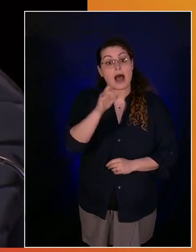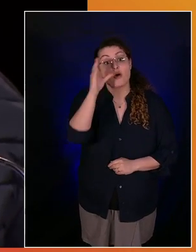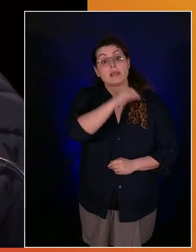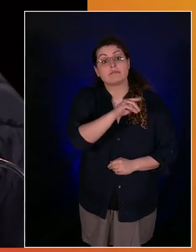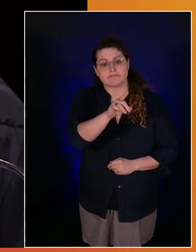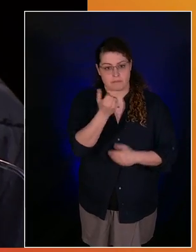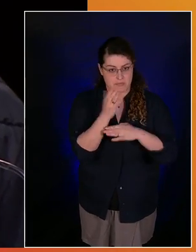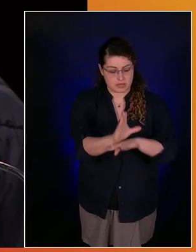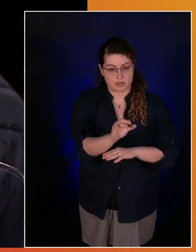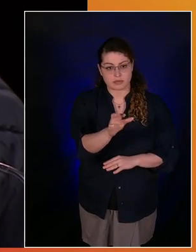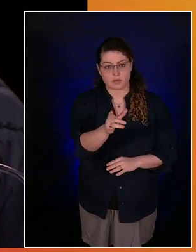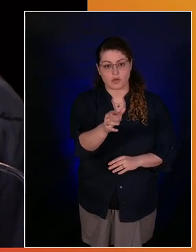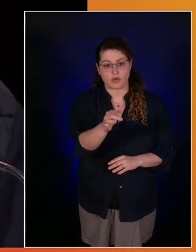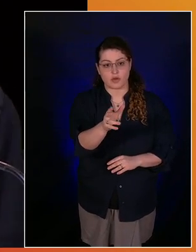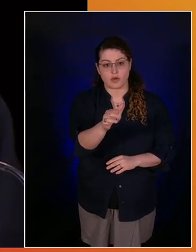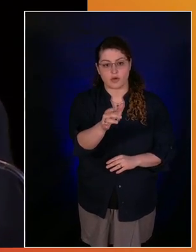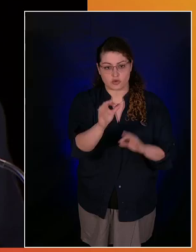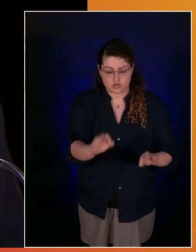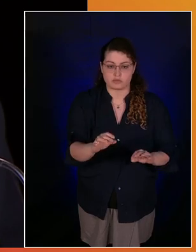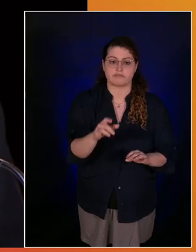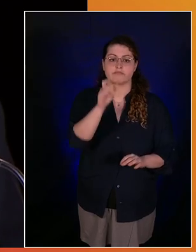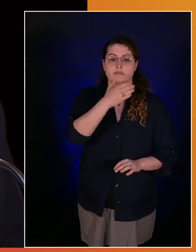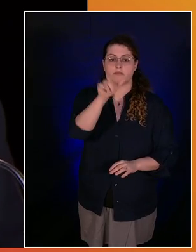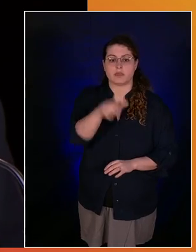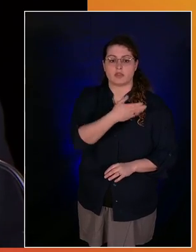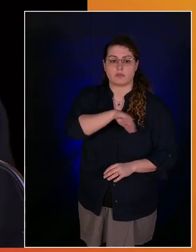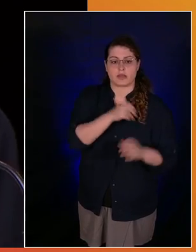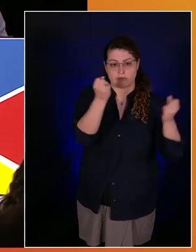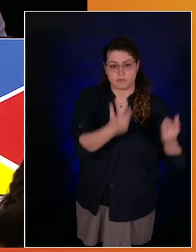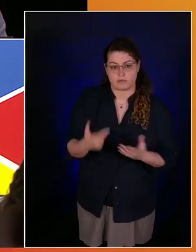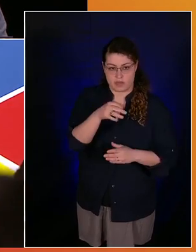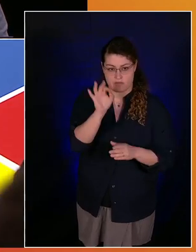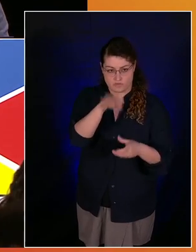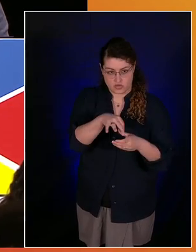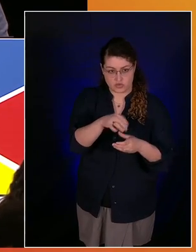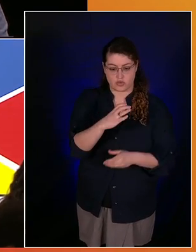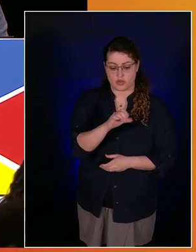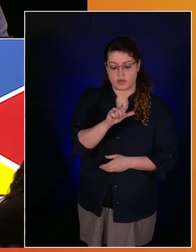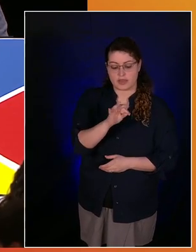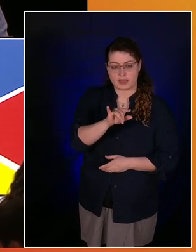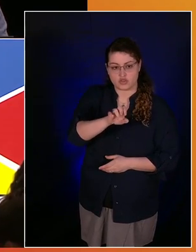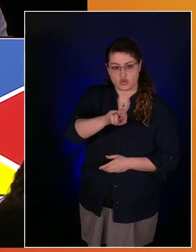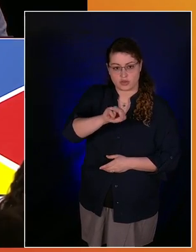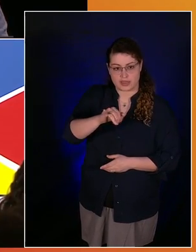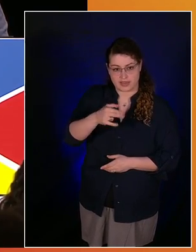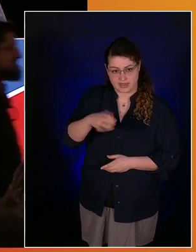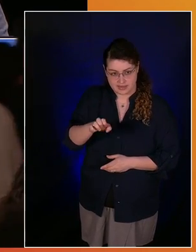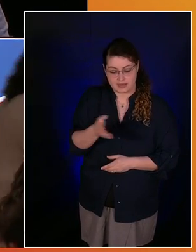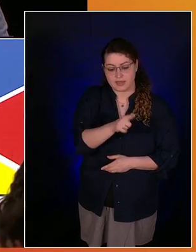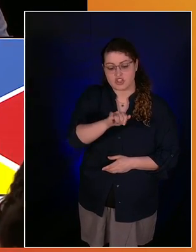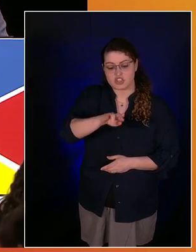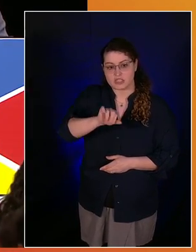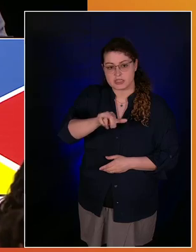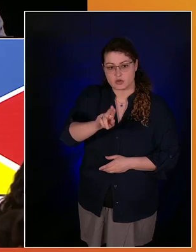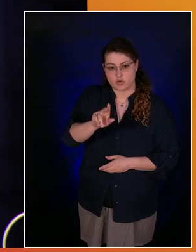mais quand même en assesseur à côté de moi et m'accompagnera toute l'après-midi Catherine Giro voilà que certains connaissent